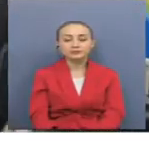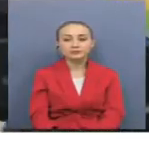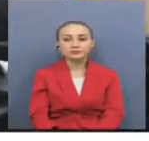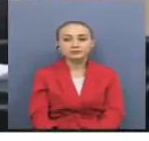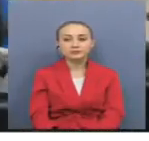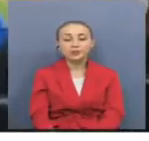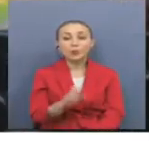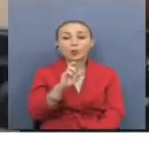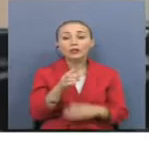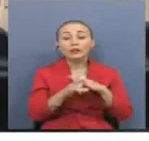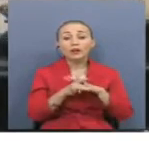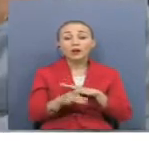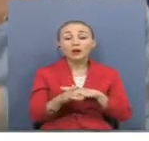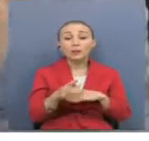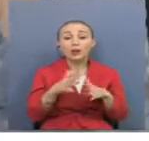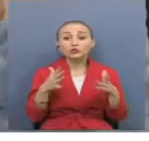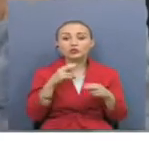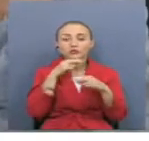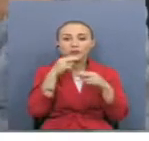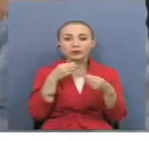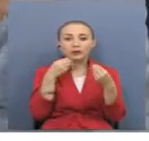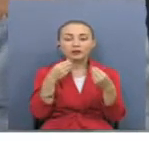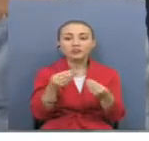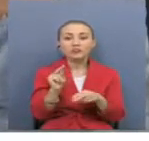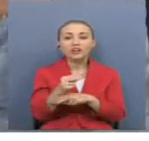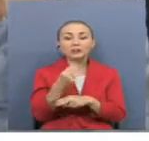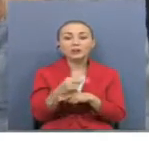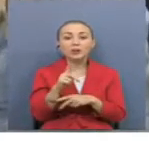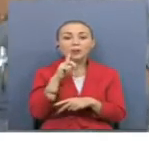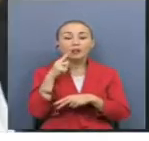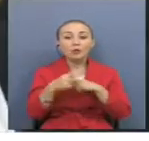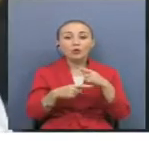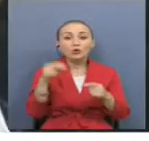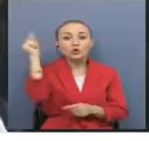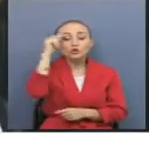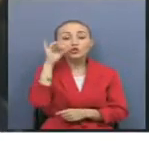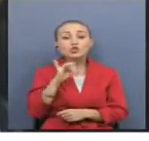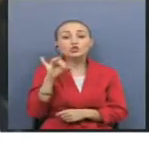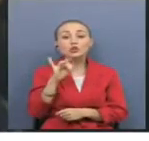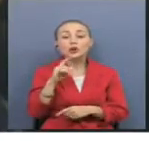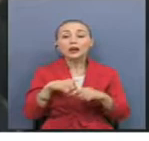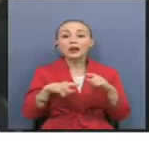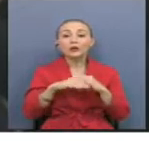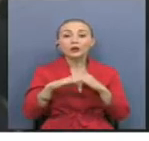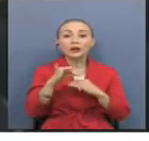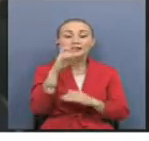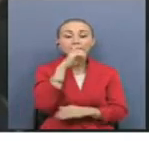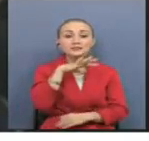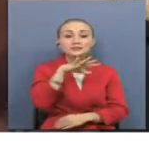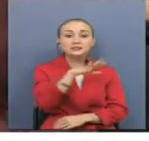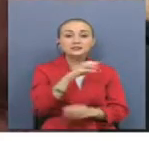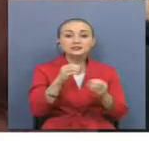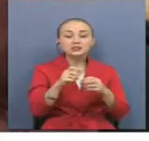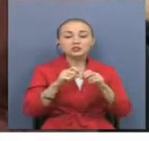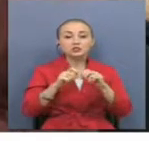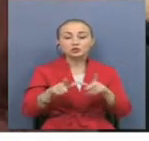Атақты балуаншылық неге келген мекенде ұлттық құндылықтар туған өлке тарихына үлкен мән беріп келеді. Мұнда патриоттық тәрбие беруге арналған 10